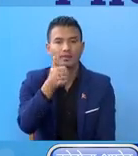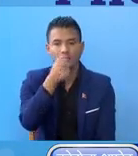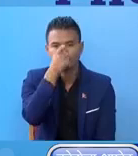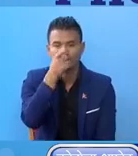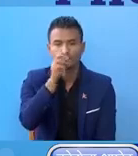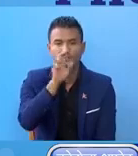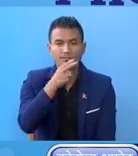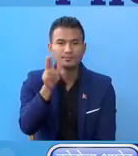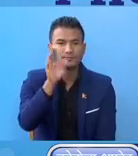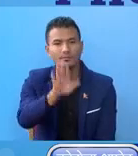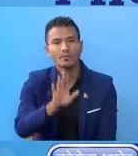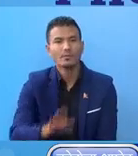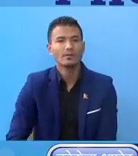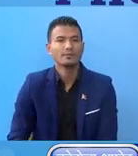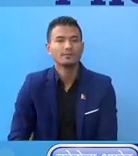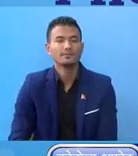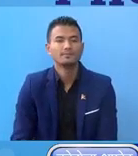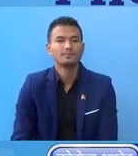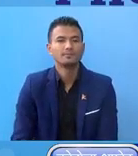453,600 छ।